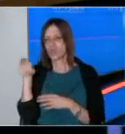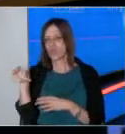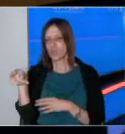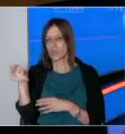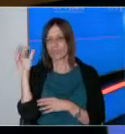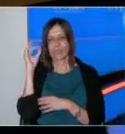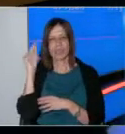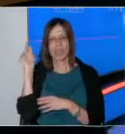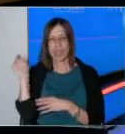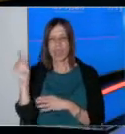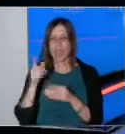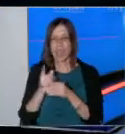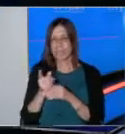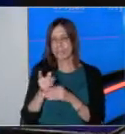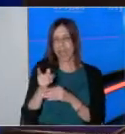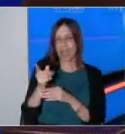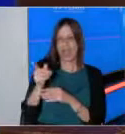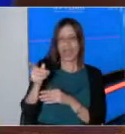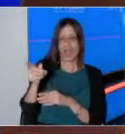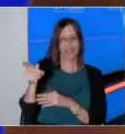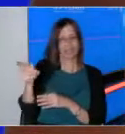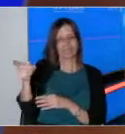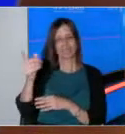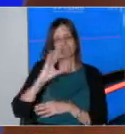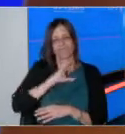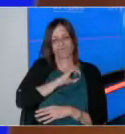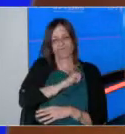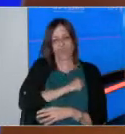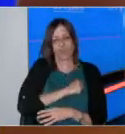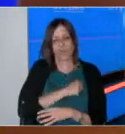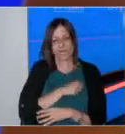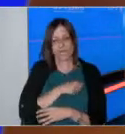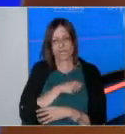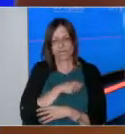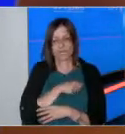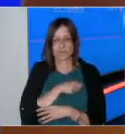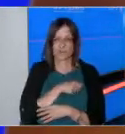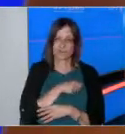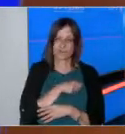אותך המרחק הזה כואב מדי